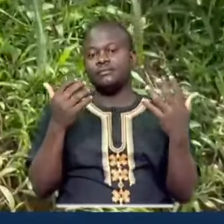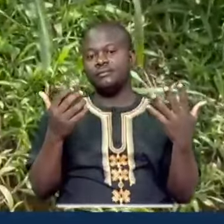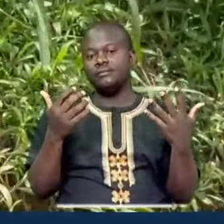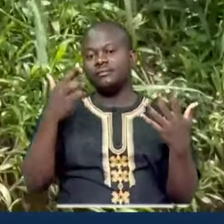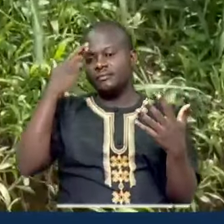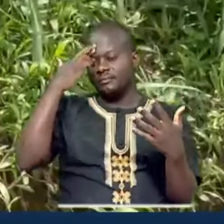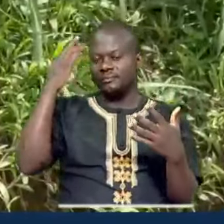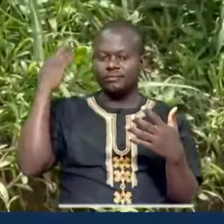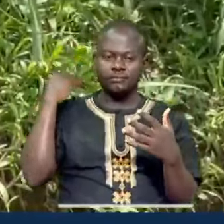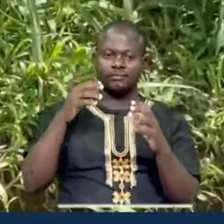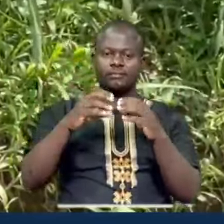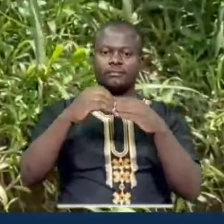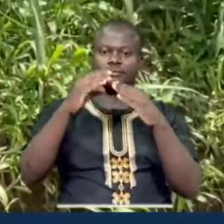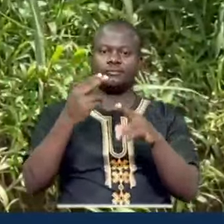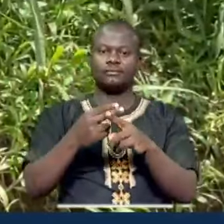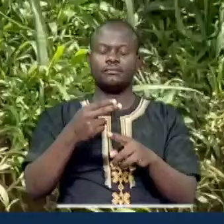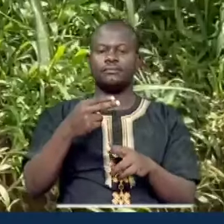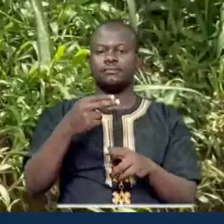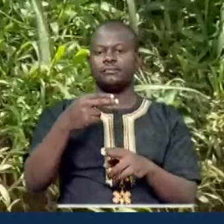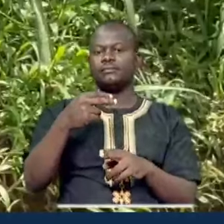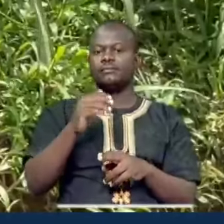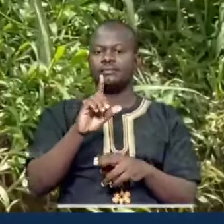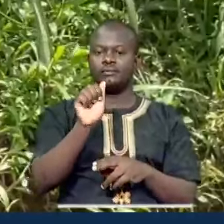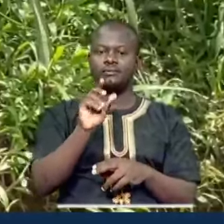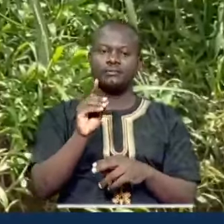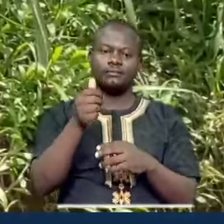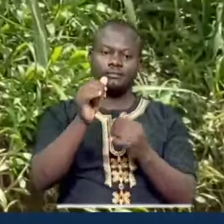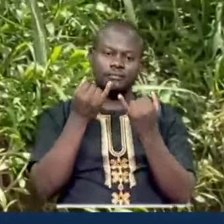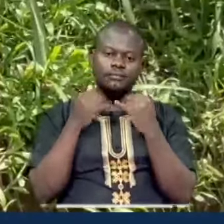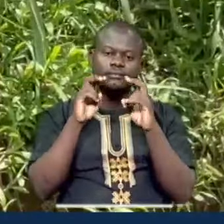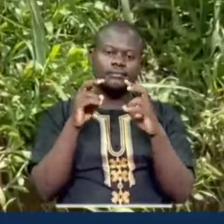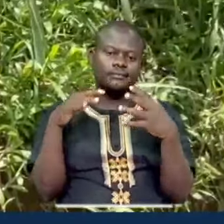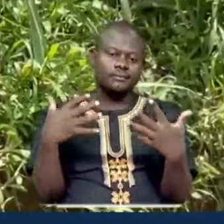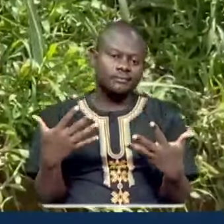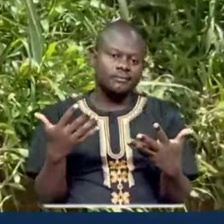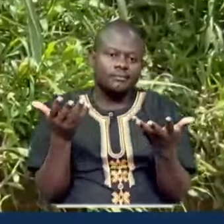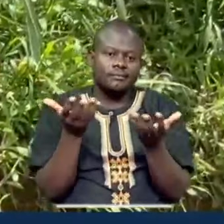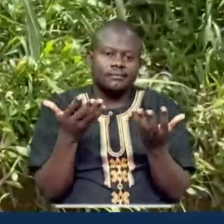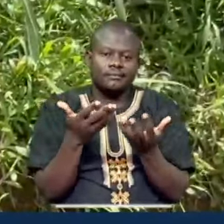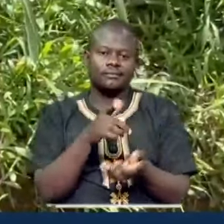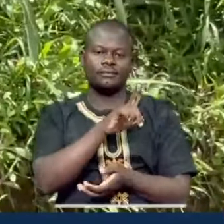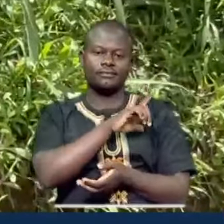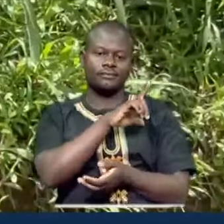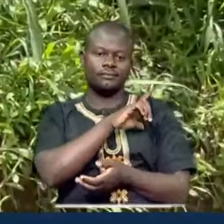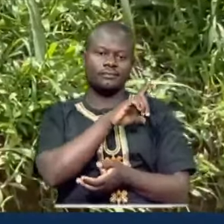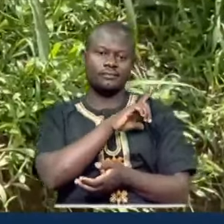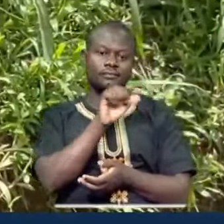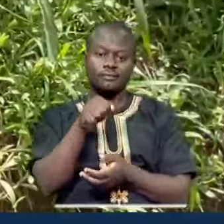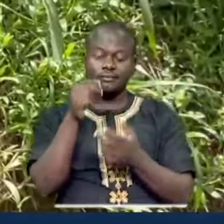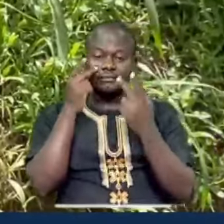hari umutimurida witwa Paroti niwe watubwiye ati se nayahe mahirwe